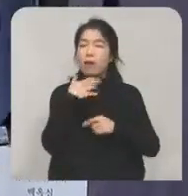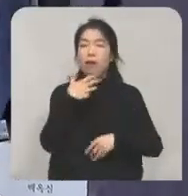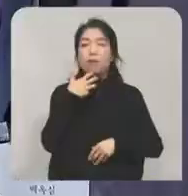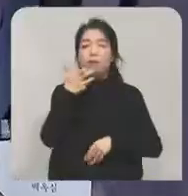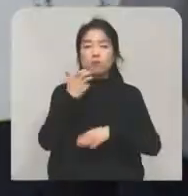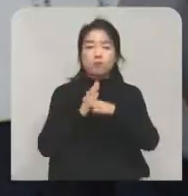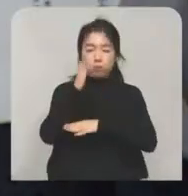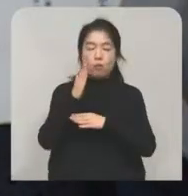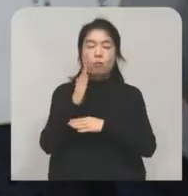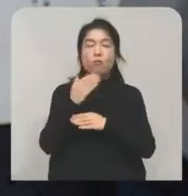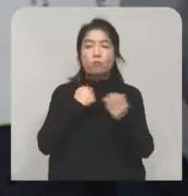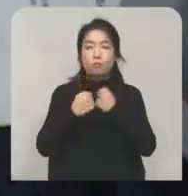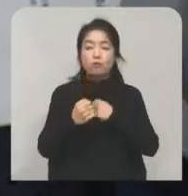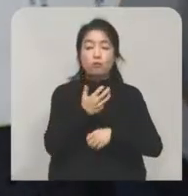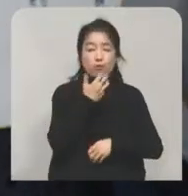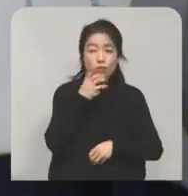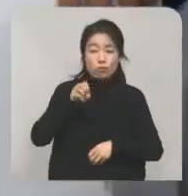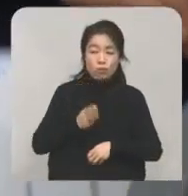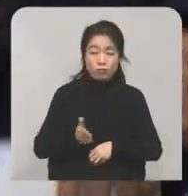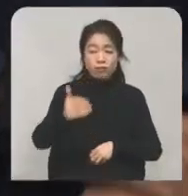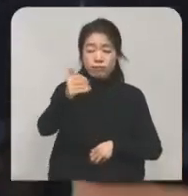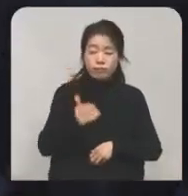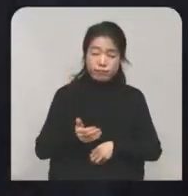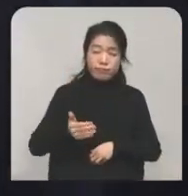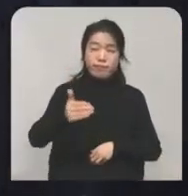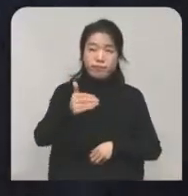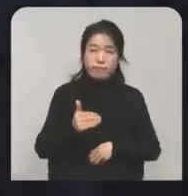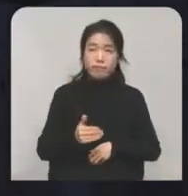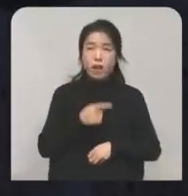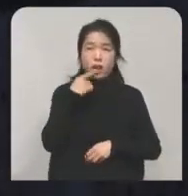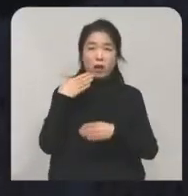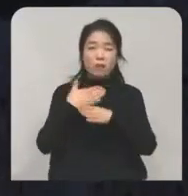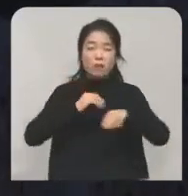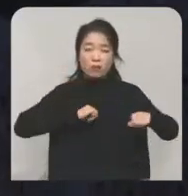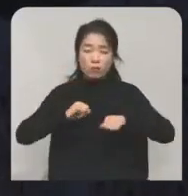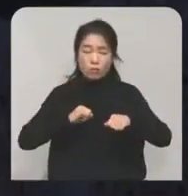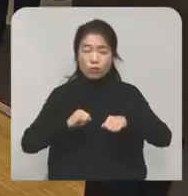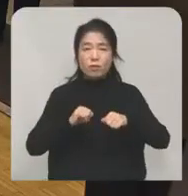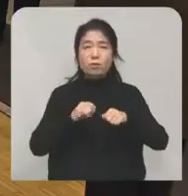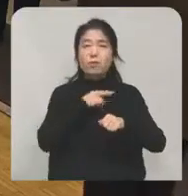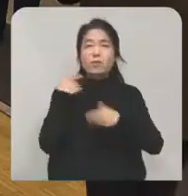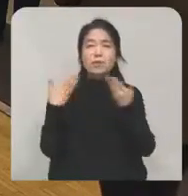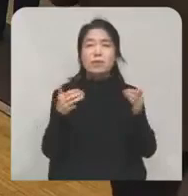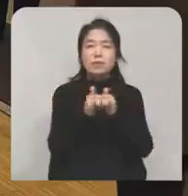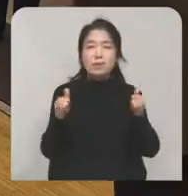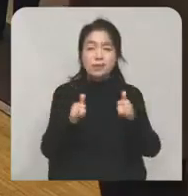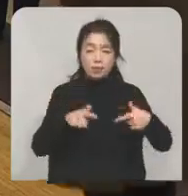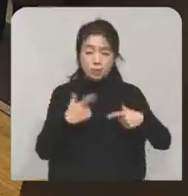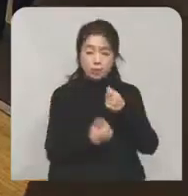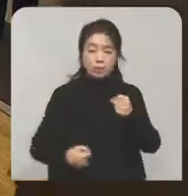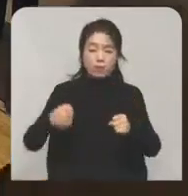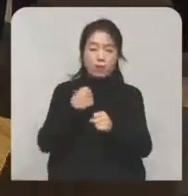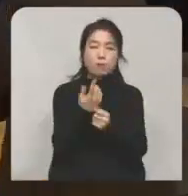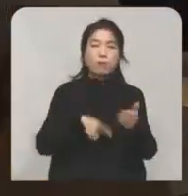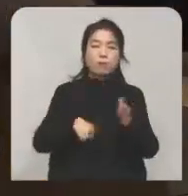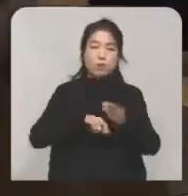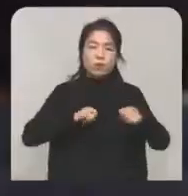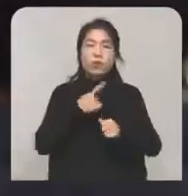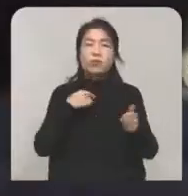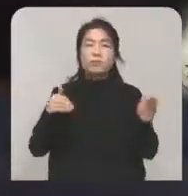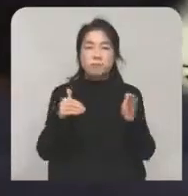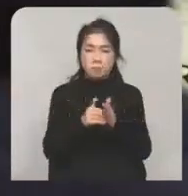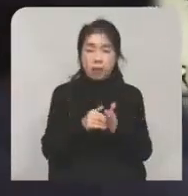서울과 광주를 오가며 민주화운동 희생자들의 명예회복을 위해 힘썼습니다 이안 여념 사업회 란 민주 이용자 법 제정이